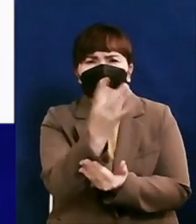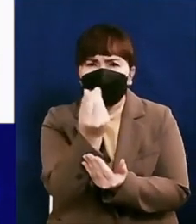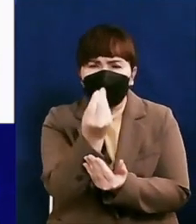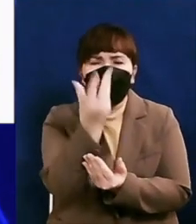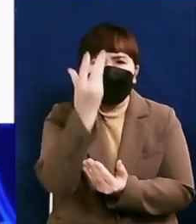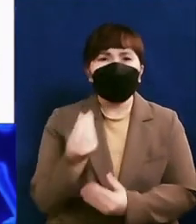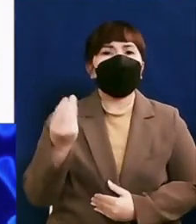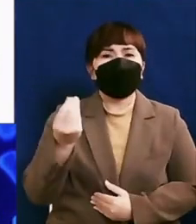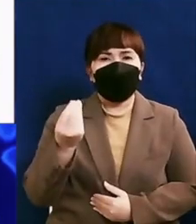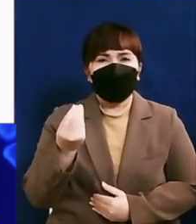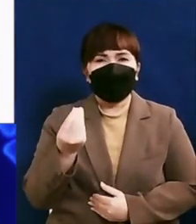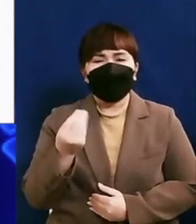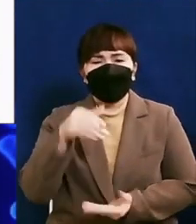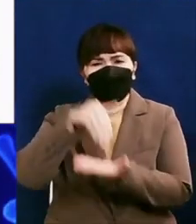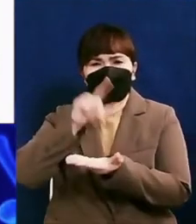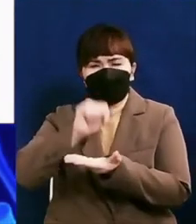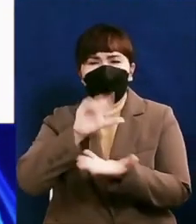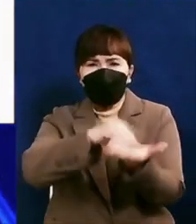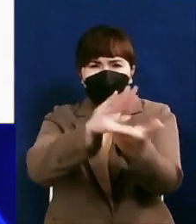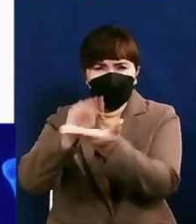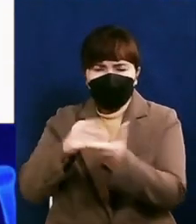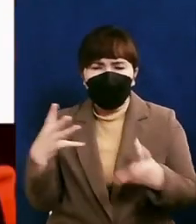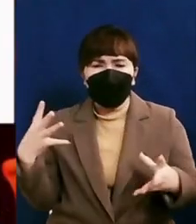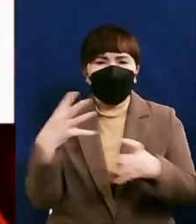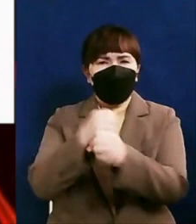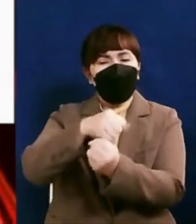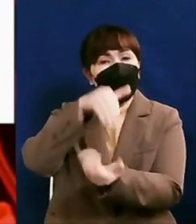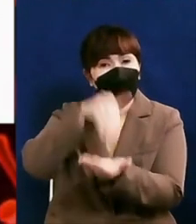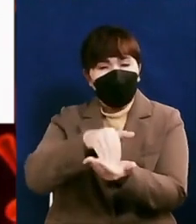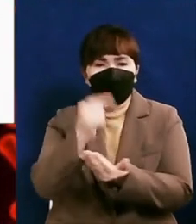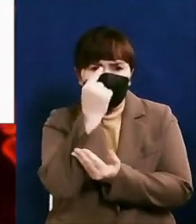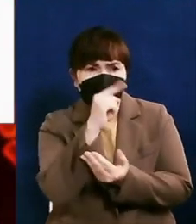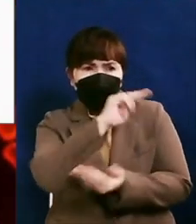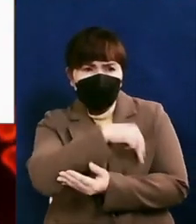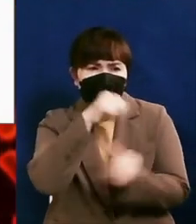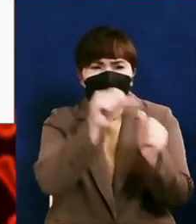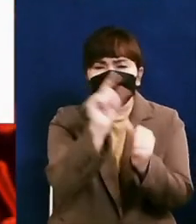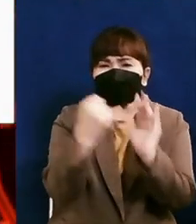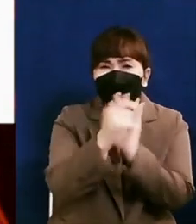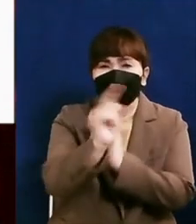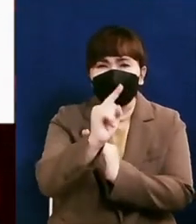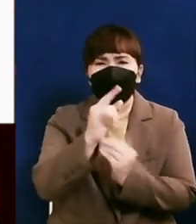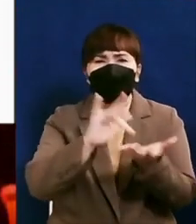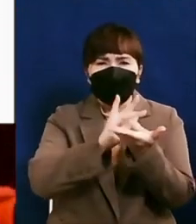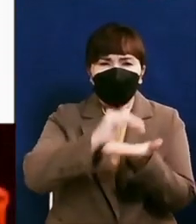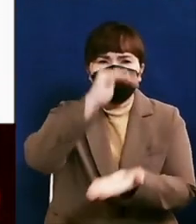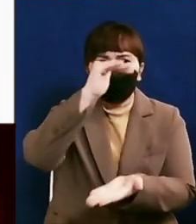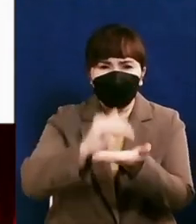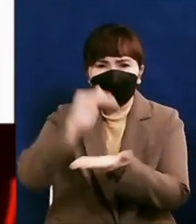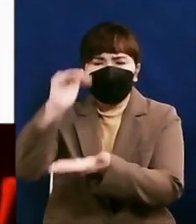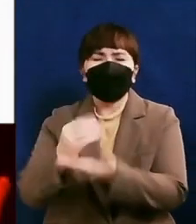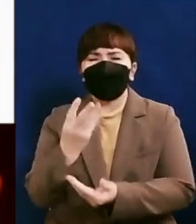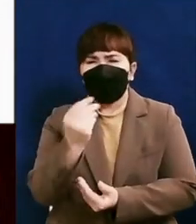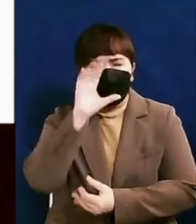ปรากฏมาอยู่ที่ส่วนกลางนะครับส่วนกลางก็จะทราบนะครับว่าโรงพยาบาลไหนนะครับจังหวัดไหนนะครับมียาเหลื